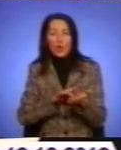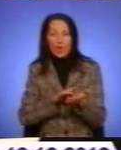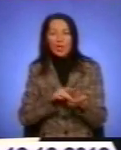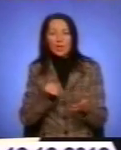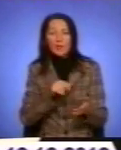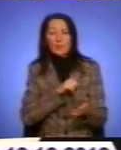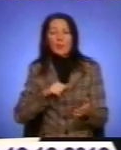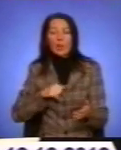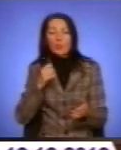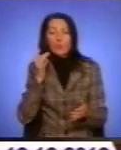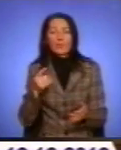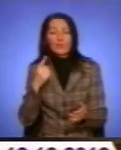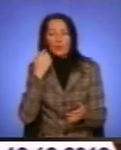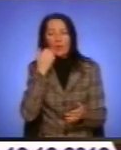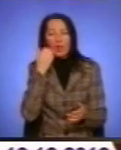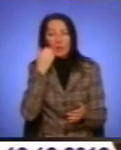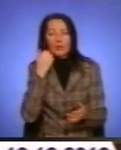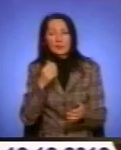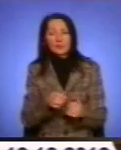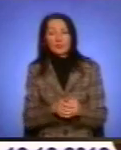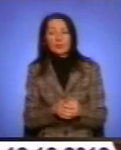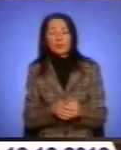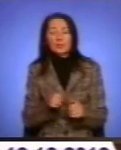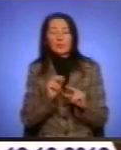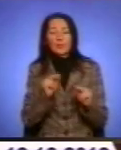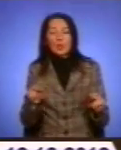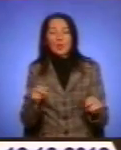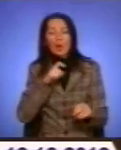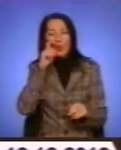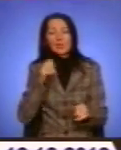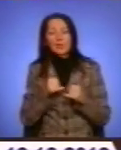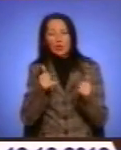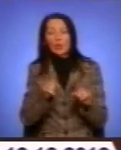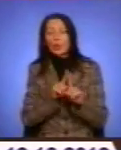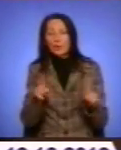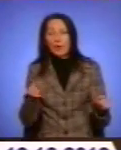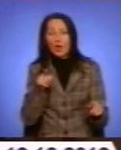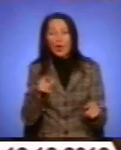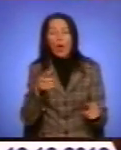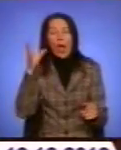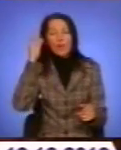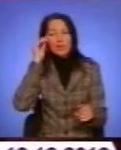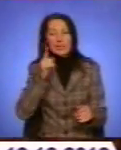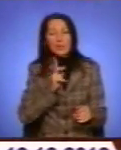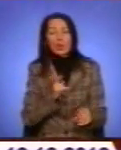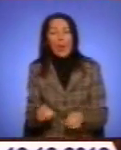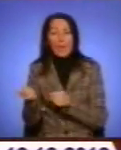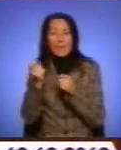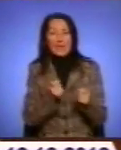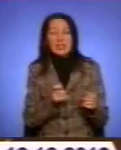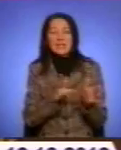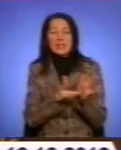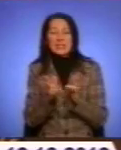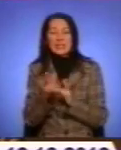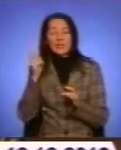Андрія Первозванного. Апостола Андрія українці вшановують по-особливому, оскільки саме його вважають тим, хто приніс християнство на Київські